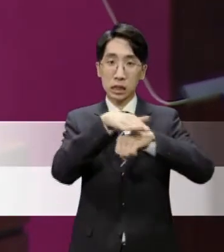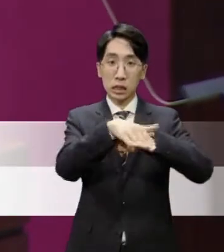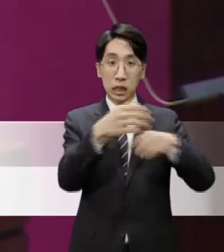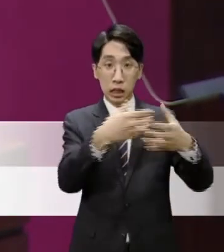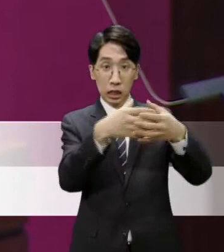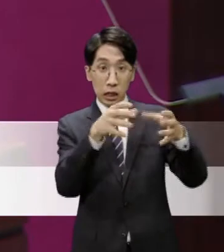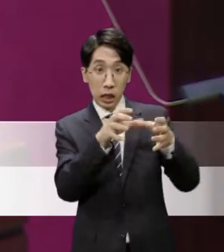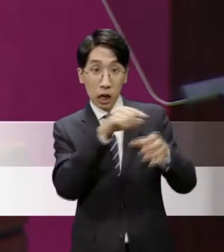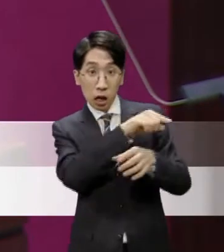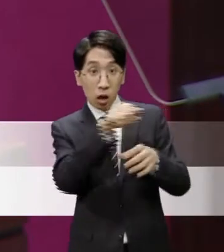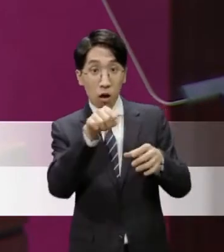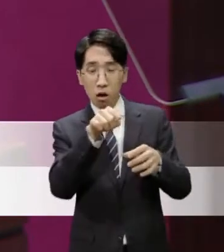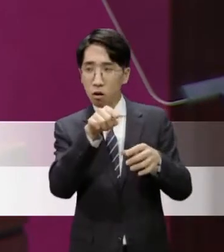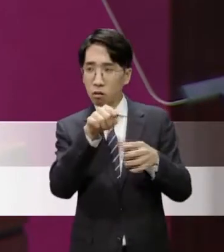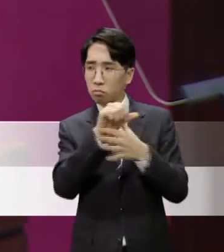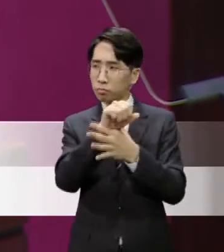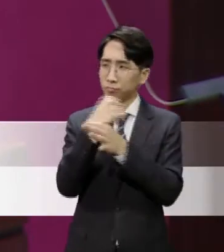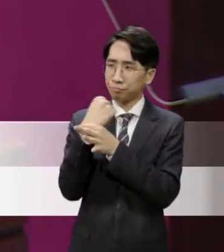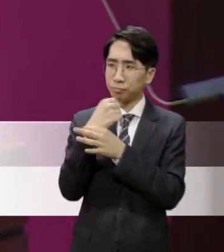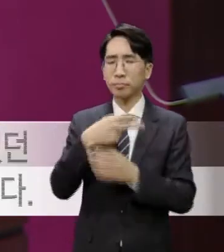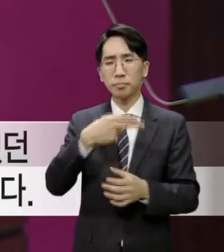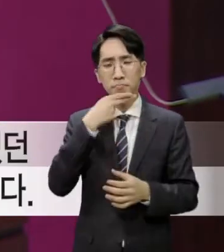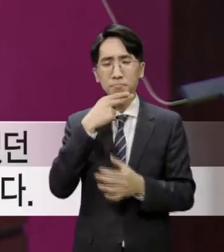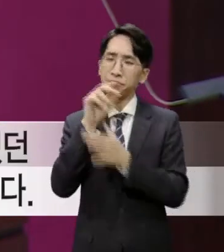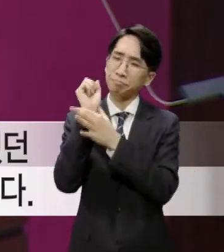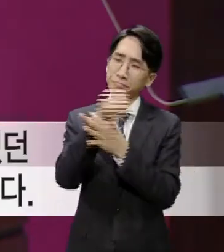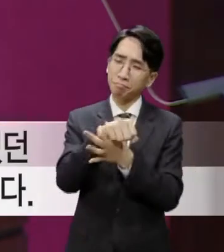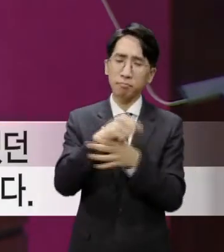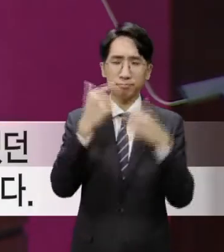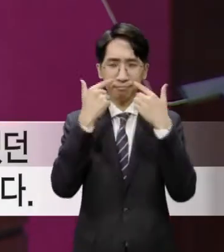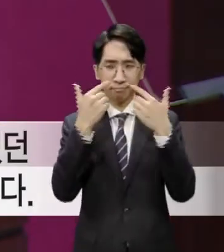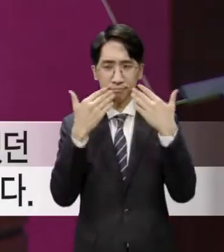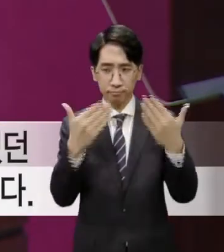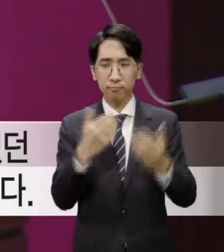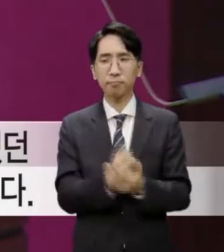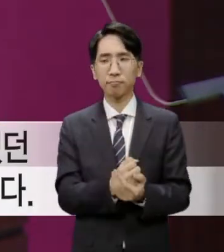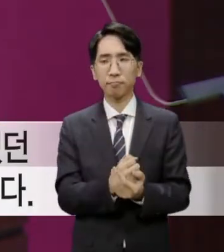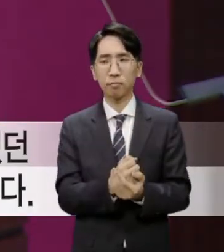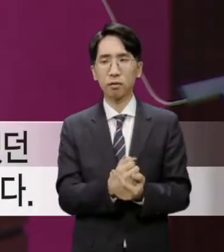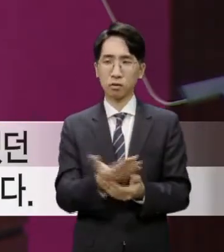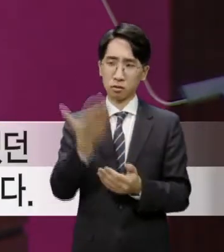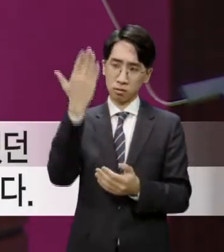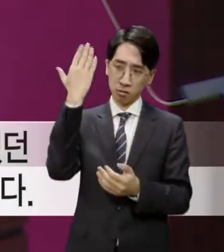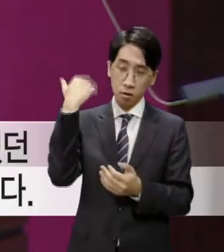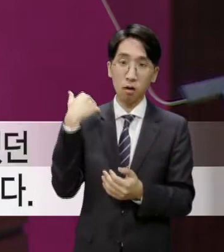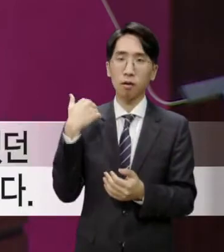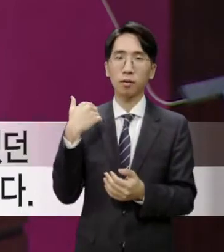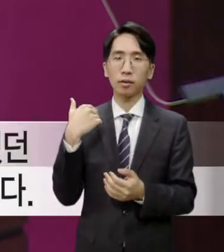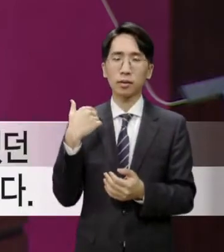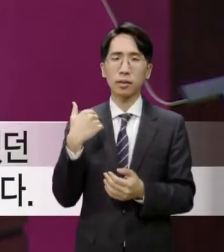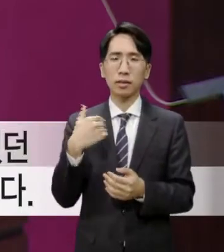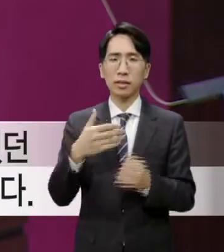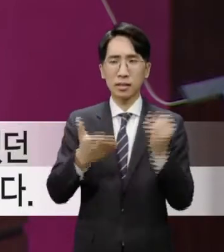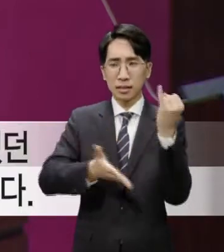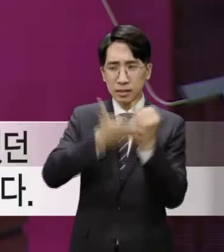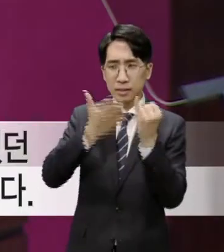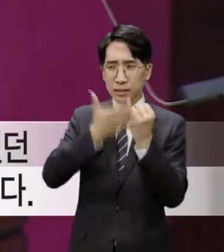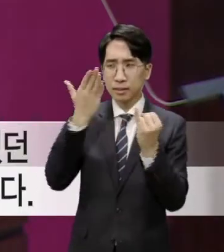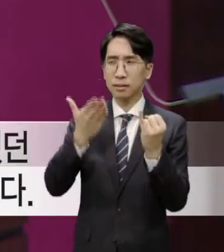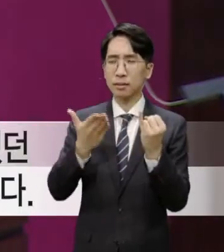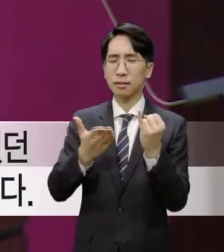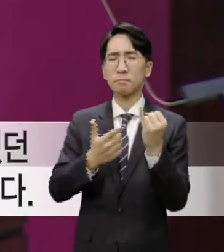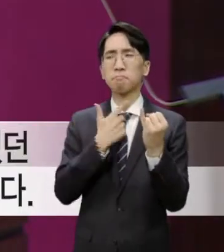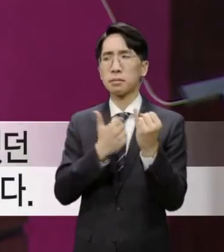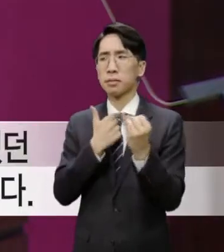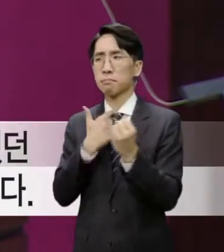5 돌과 하지 않을 것으로 생각합니다 강기정 전사 5번 전시장과 박원순